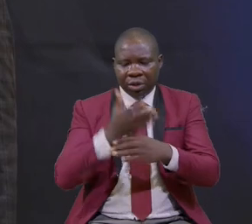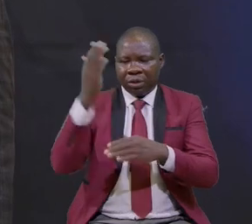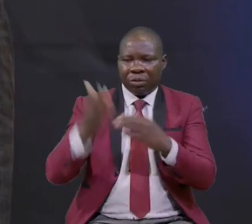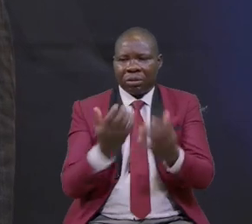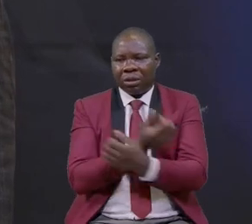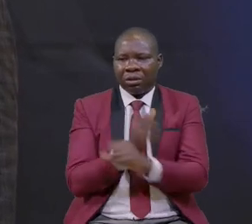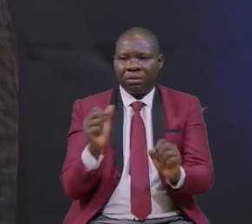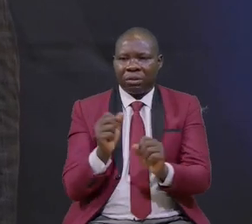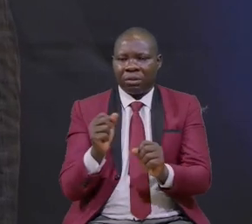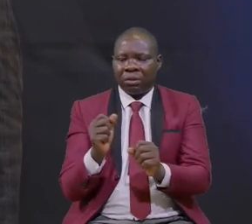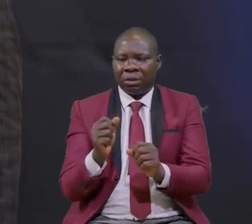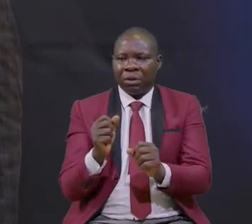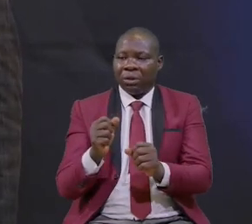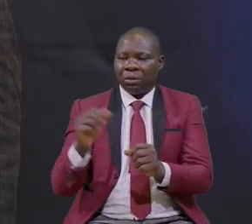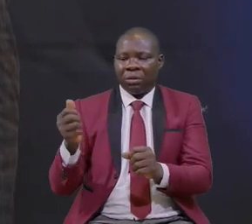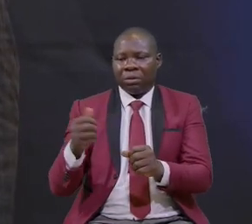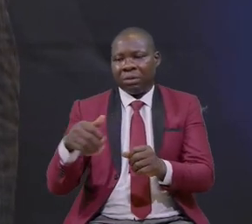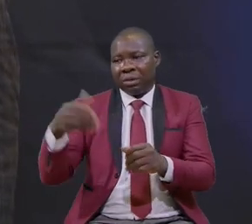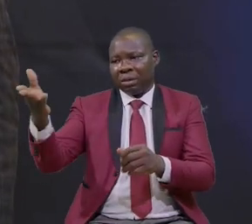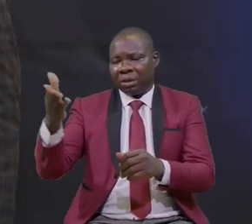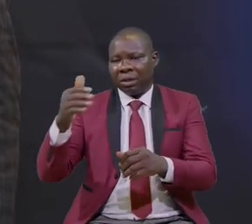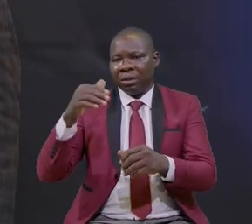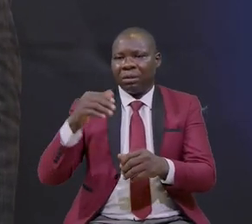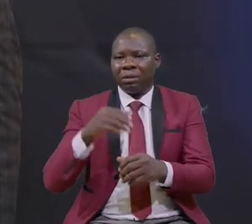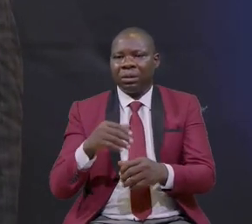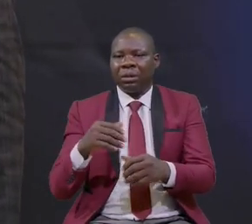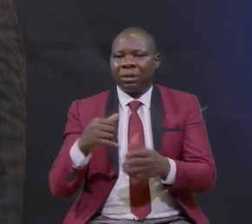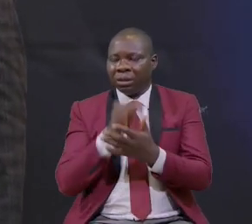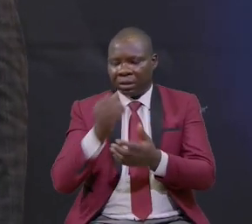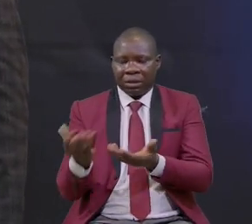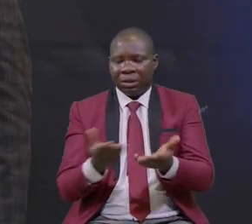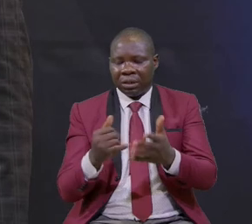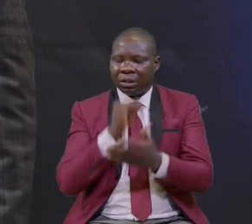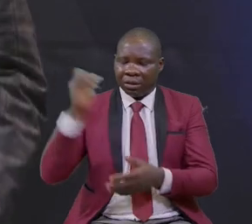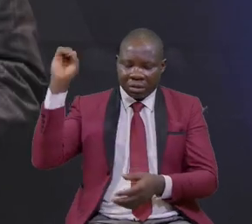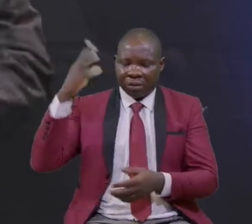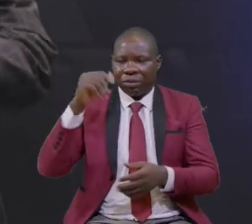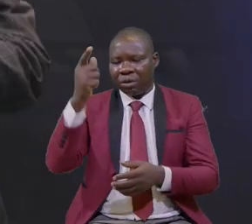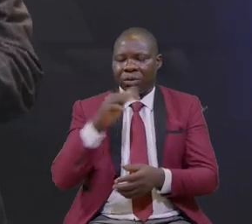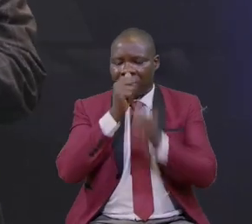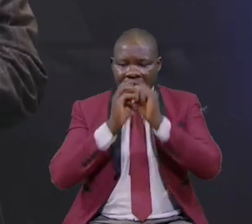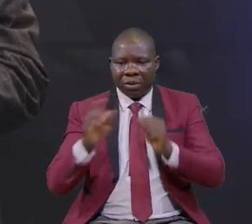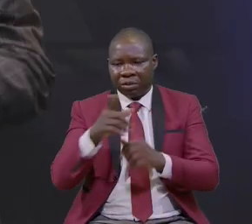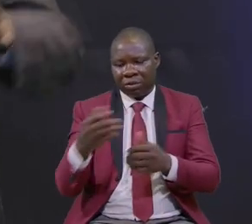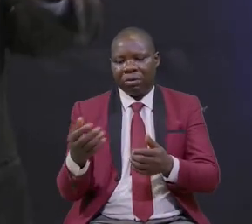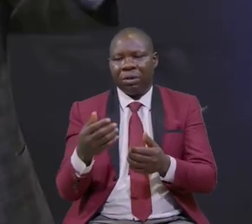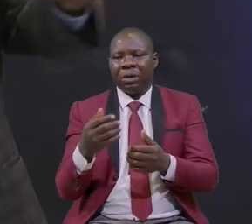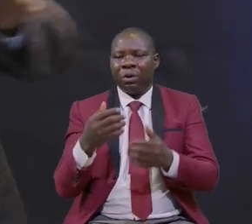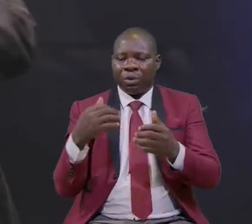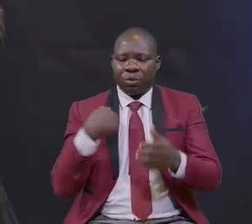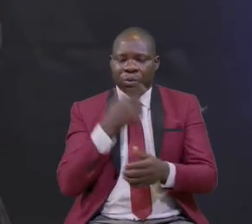là-bas, indique que Dieu te bénisse là-bas. Nous allons prier maintenant.